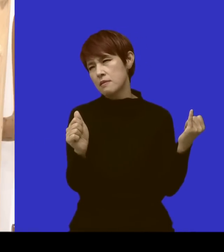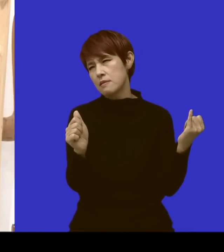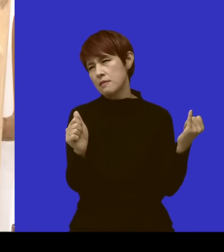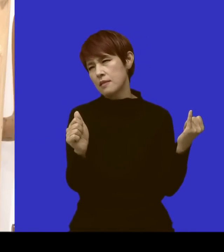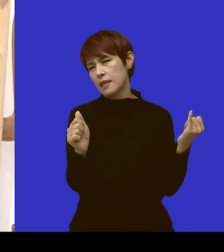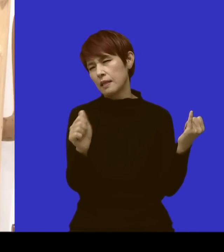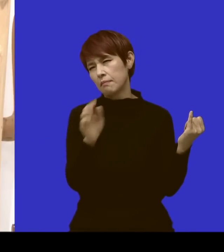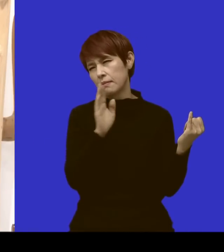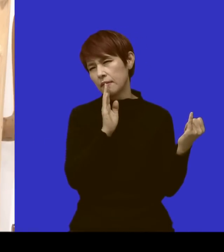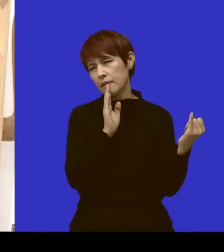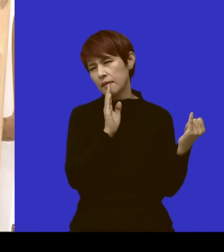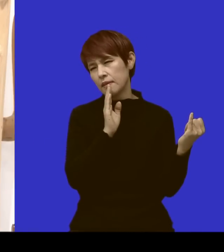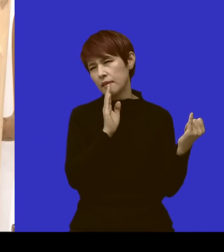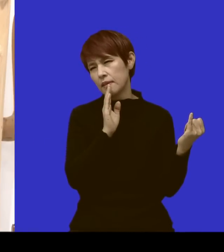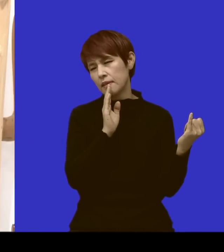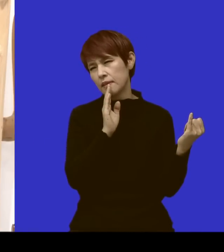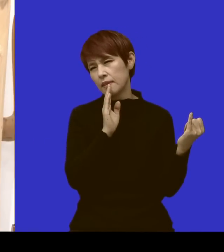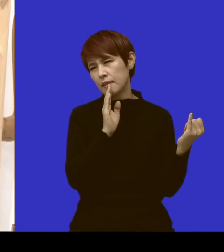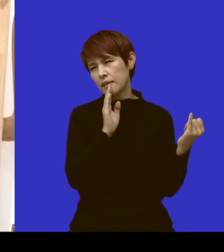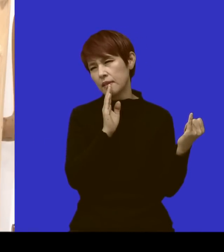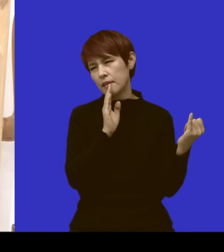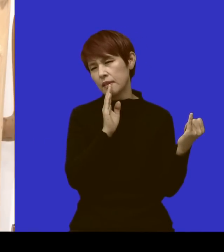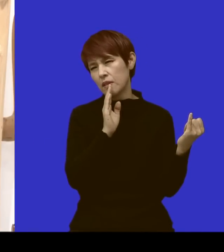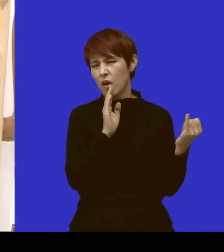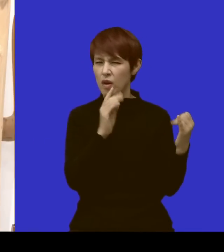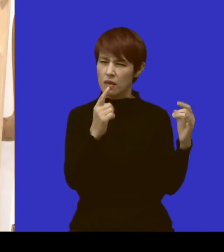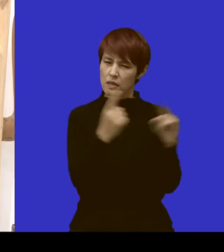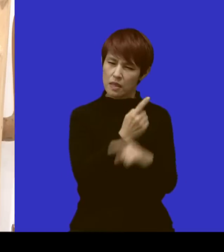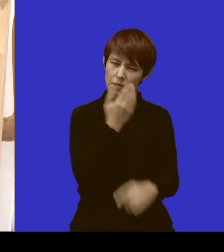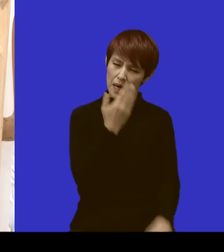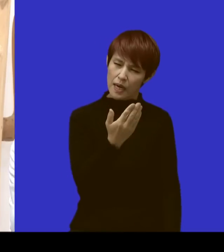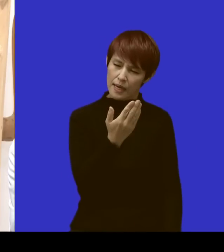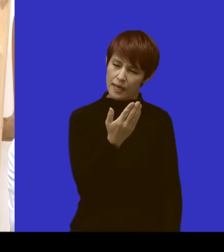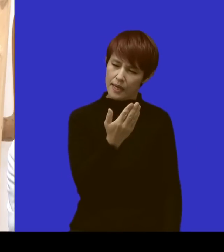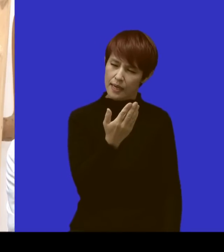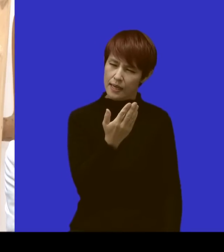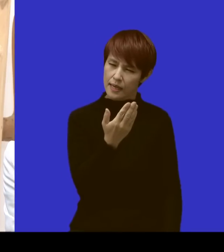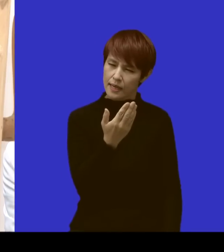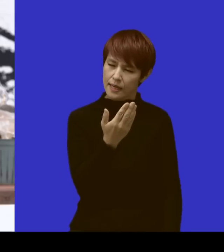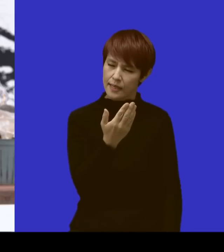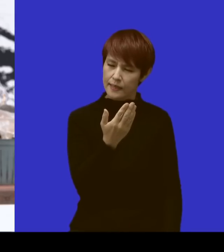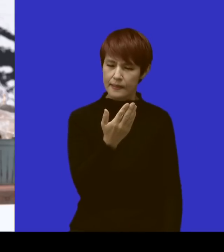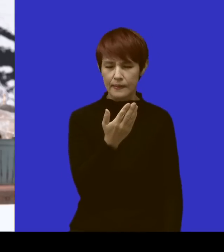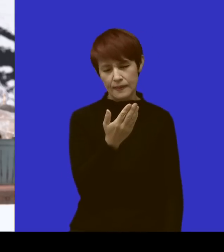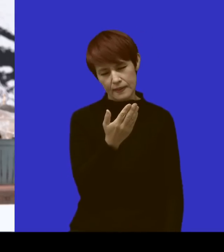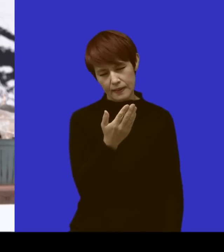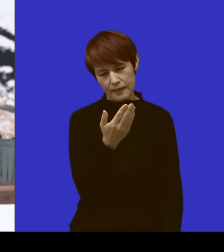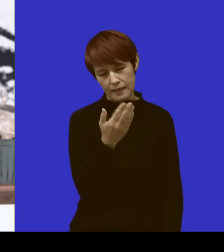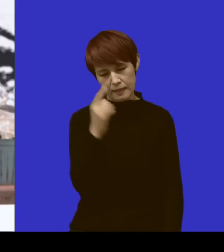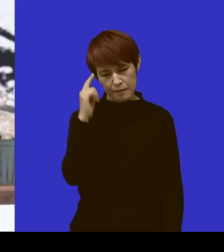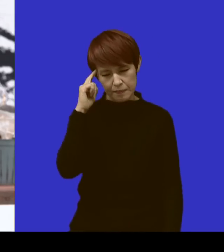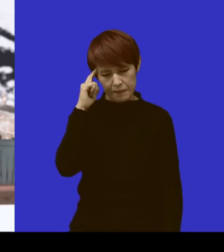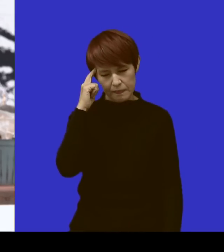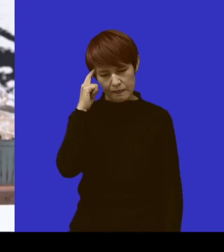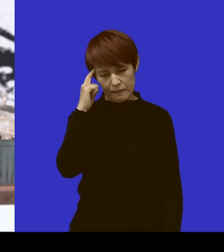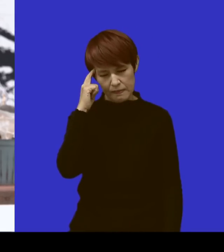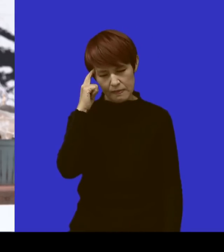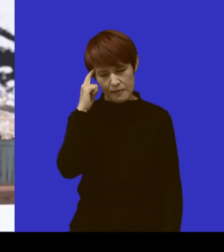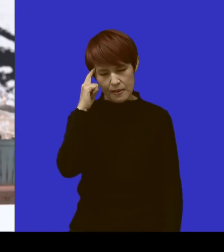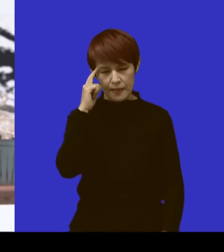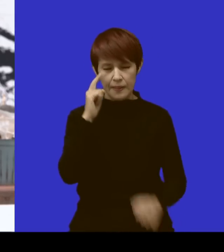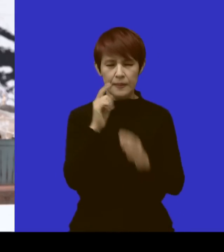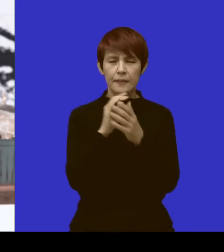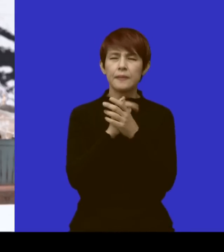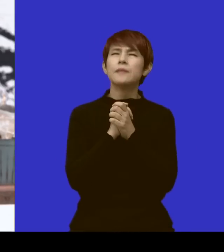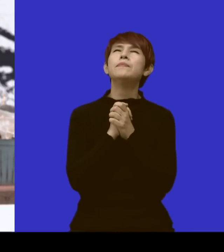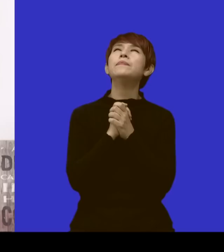아니면 이거를 어떤 방법을 통해서 바꿀 수가 있는 것인가라는 예. 거를 방법이 없잖아요. 예. 저희는. 그러니까 계속 기도를 하는 거예요.